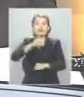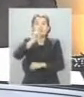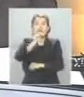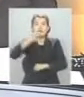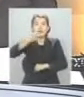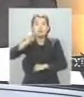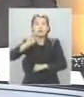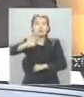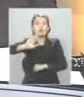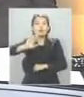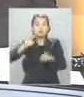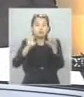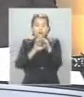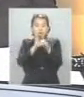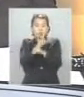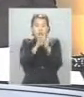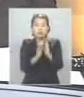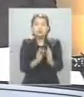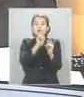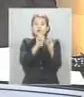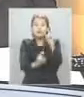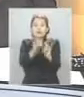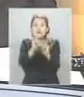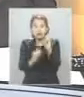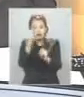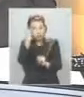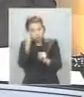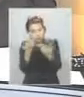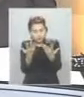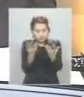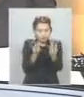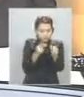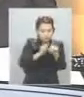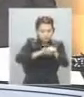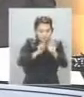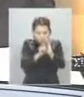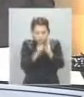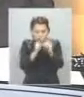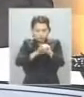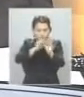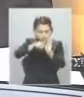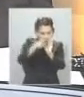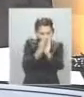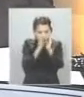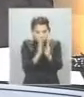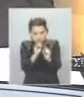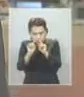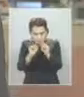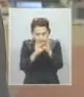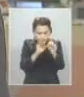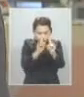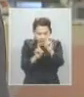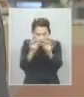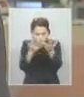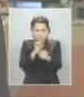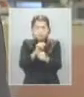นี้ก็ได้พูดว่าจำนวนของผู้เสียชีวิตนั้นต้องประเมินกันเป็นรายนาทีรายชั่วโมงเลยทีเดียวนะคะซึ่งตอนนี้ก็ได้รายงานถึงความเป็น